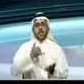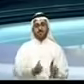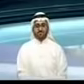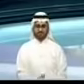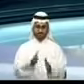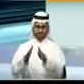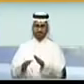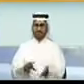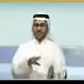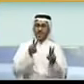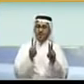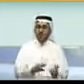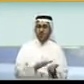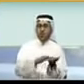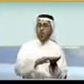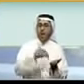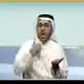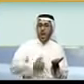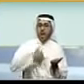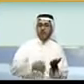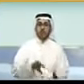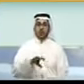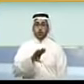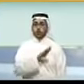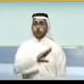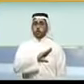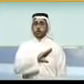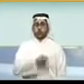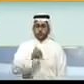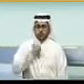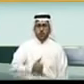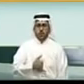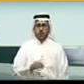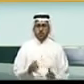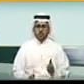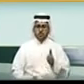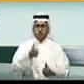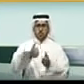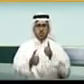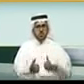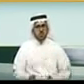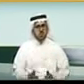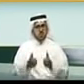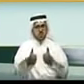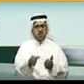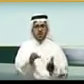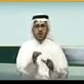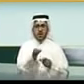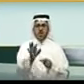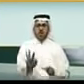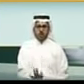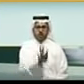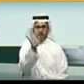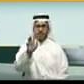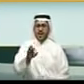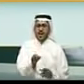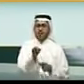وفي الشأن الميداني اليمني، أحرزت قوات الجيش اليمني تقدما جديدا في مديرية القبيطة شمالي محافظة